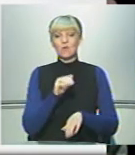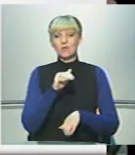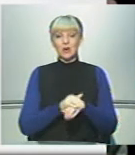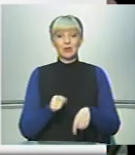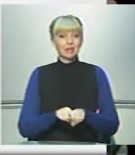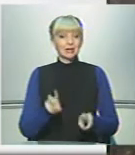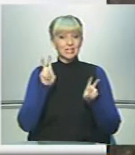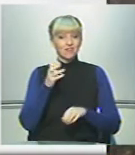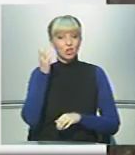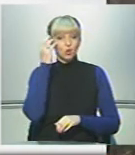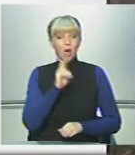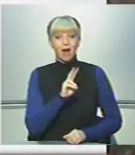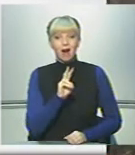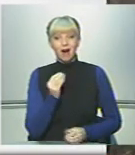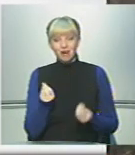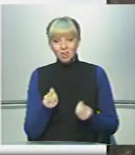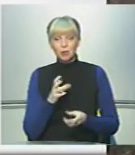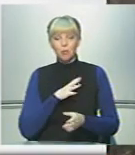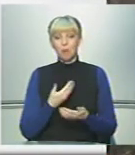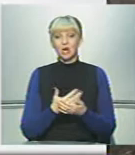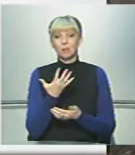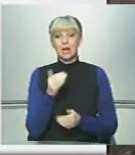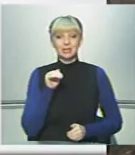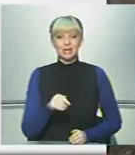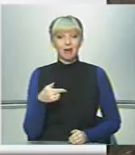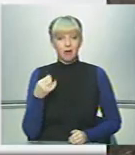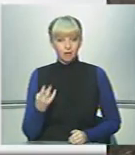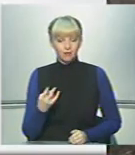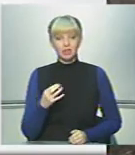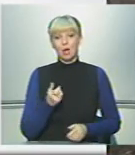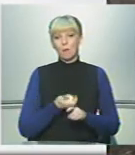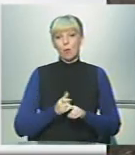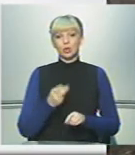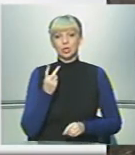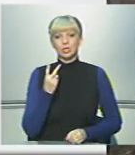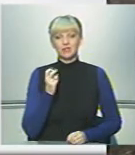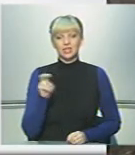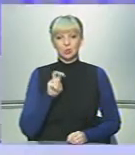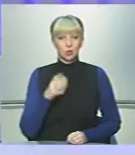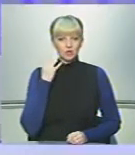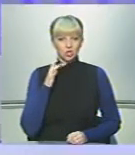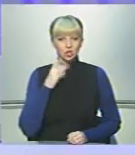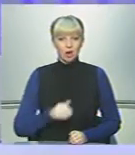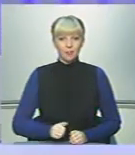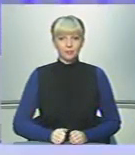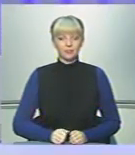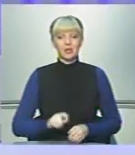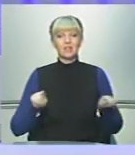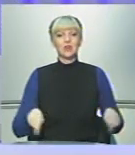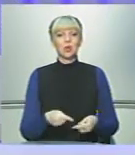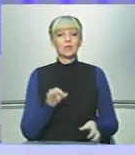виявили так звану чорну касу, в якій було майже 5 тисяч гривень та понад $200 США.